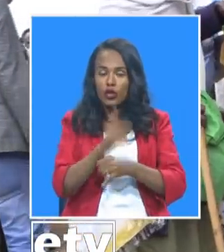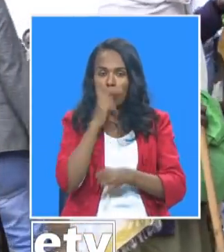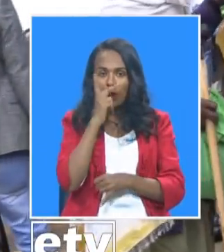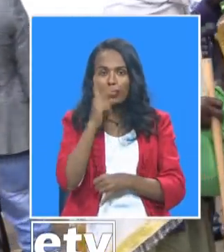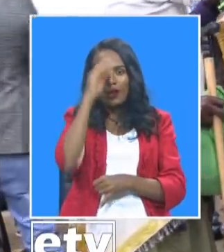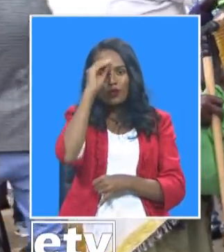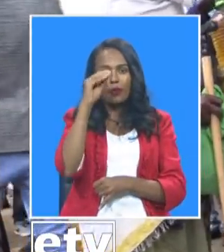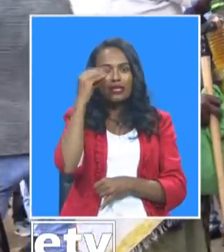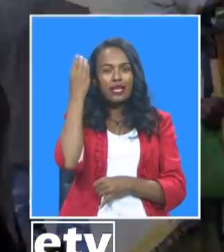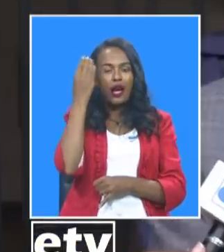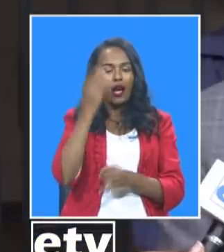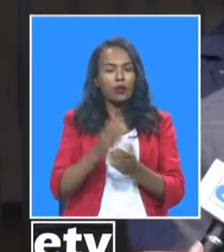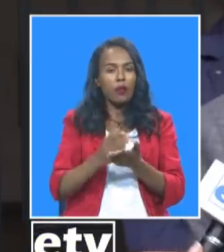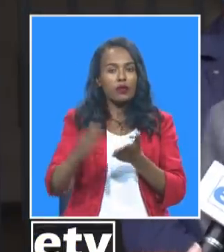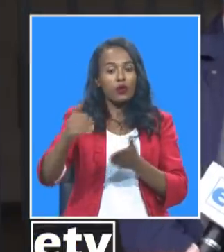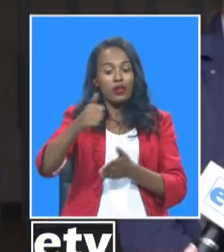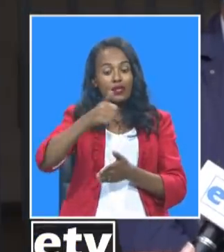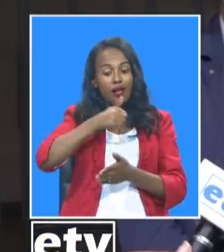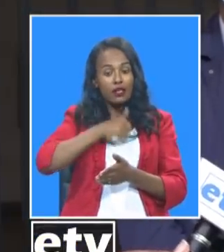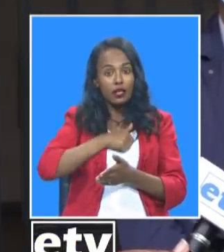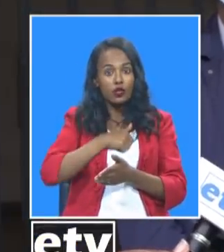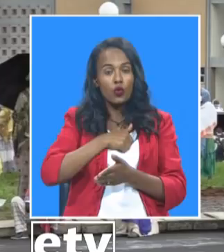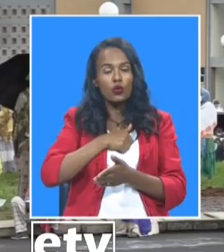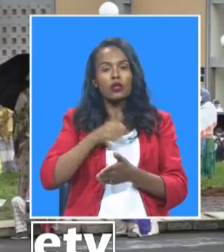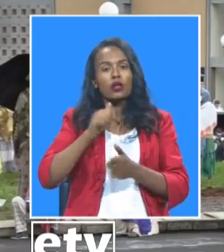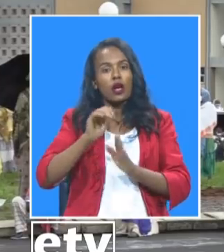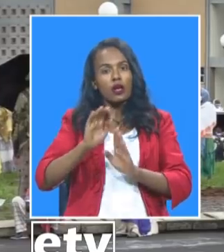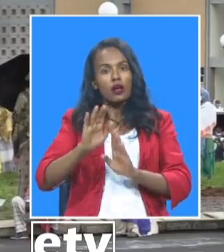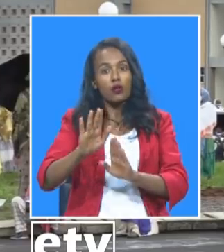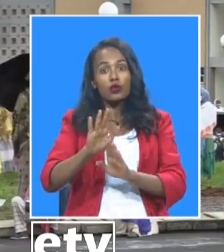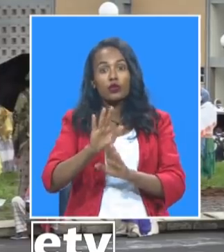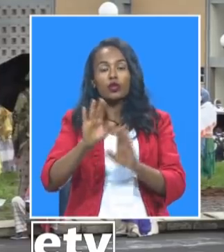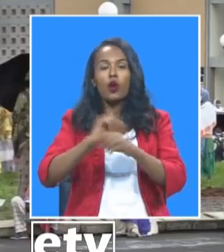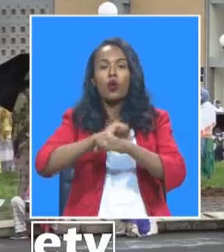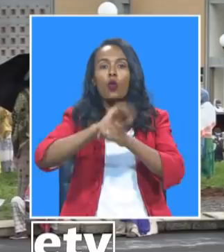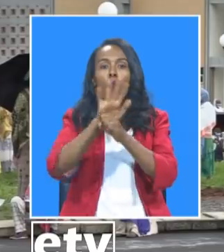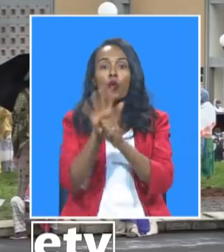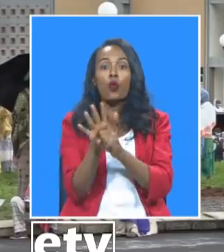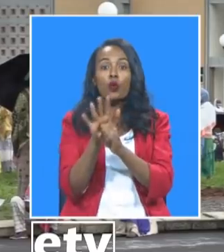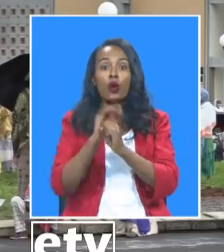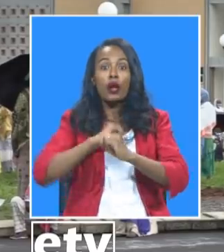ያለውን መዘናጋት በማስወገድ ራሳቸውና ሌሎችን ከወረርሽኙ የመጠበቅ ኃላፊነትን